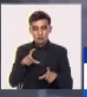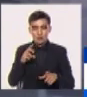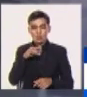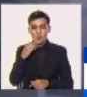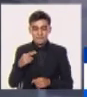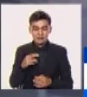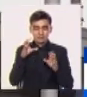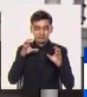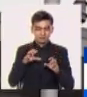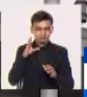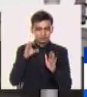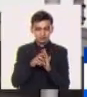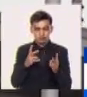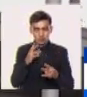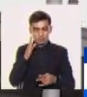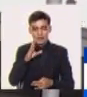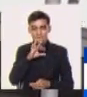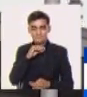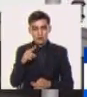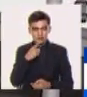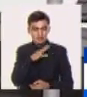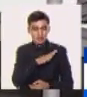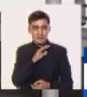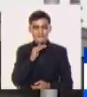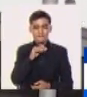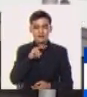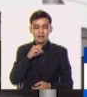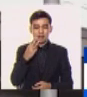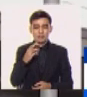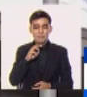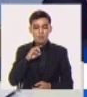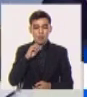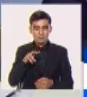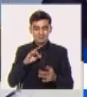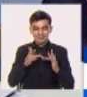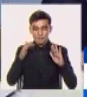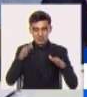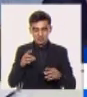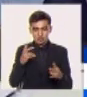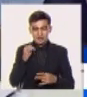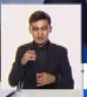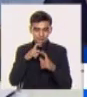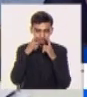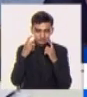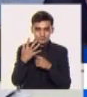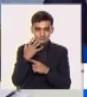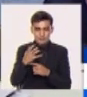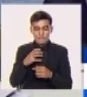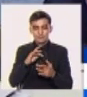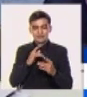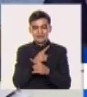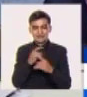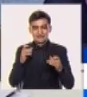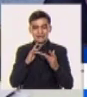правила безопасности, ВОЗ предложили запустить флешмоб в социальных сетях. Суть челленджа – сделать селфи в маске и разместить в сети.